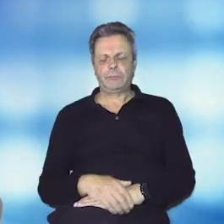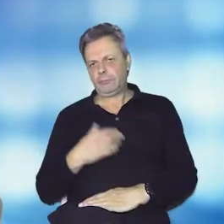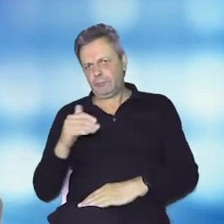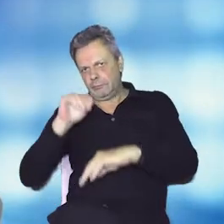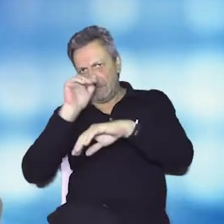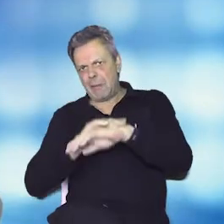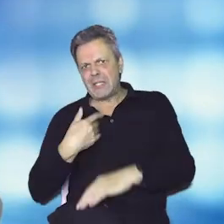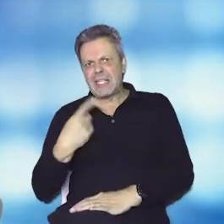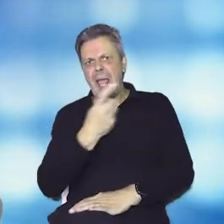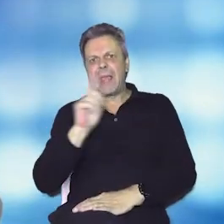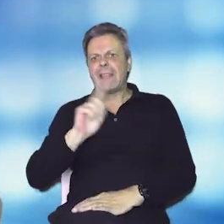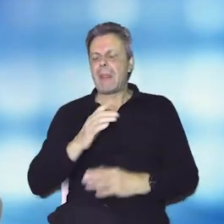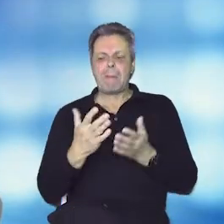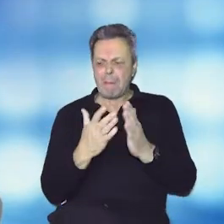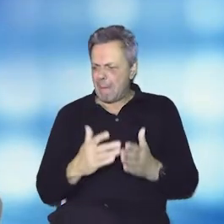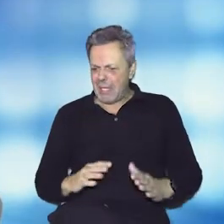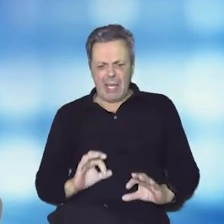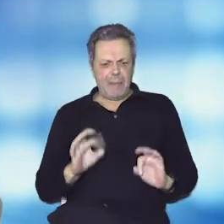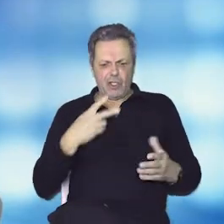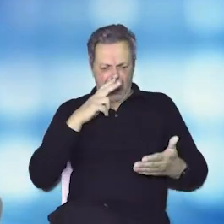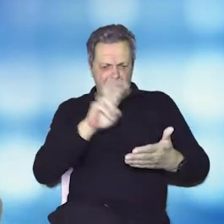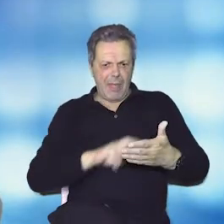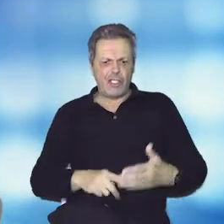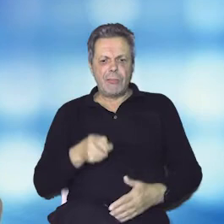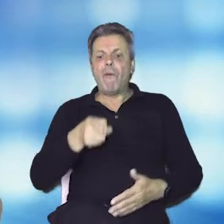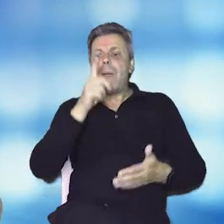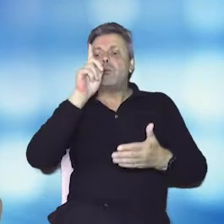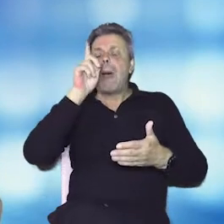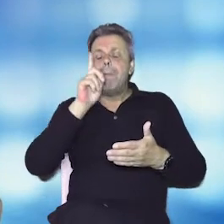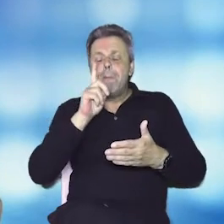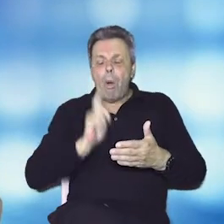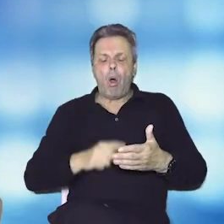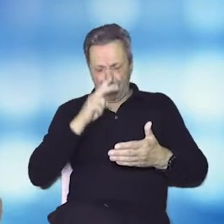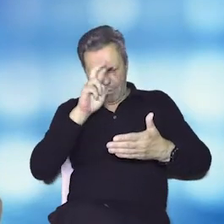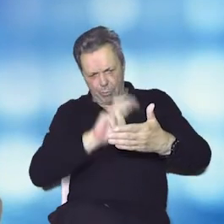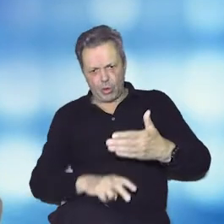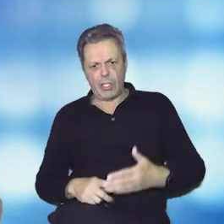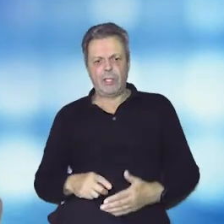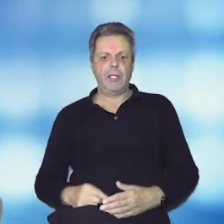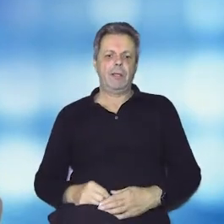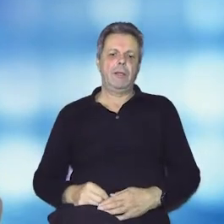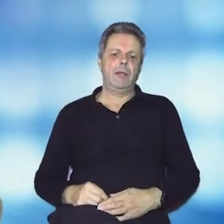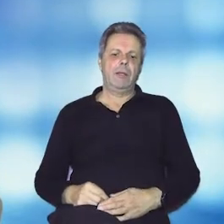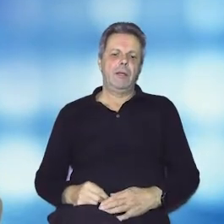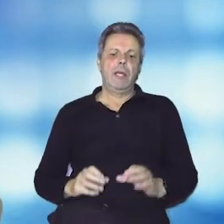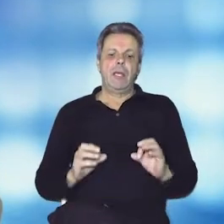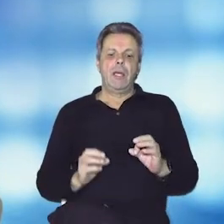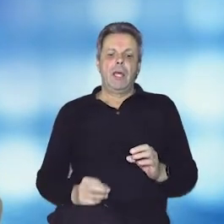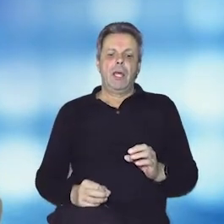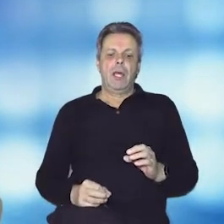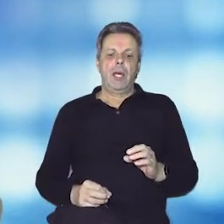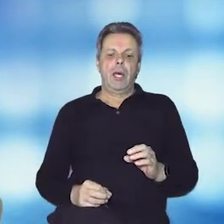Primijetili ste da nikada nemam papire, da nikada ništa ne čitam, ovaj puta moram pročitati ili je to trebam, ništa se u životu ne